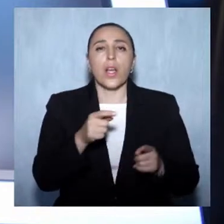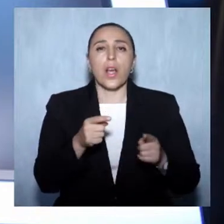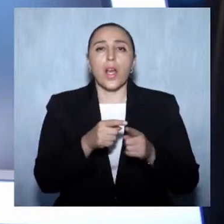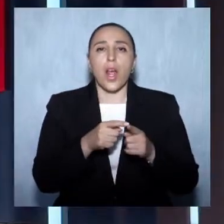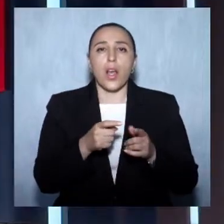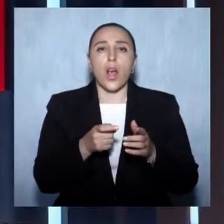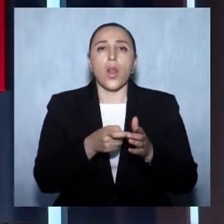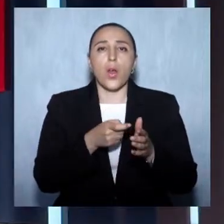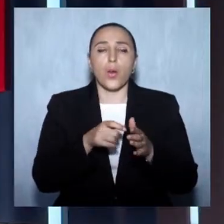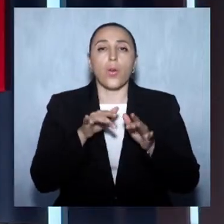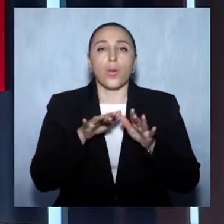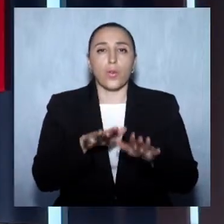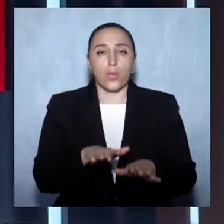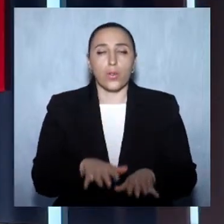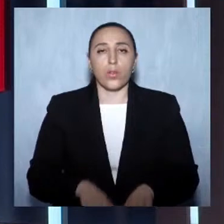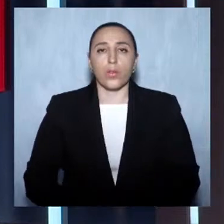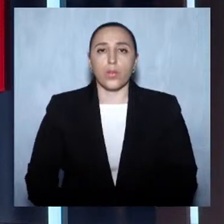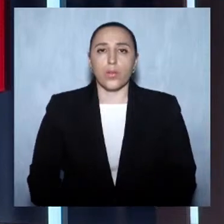հարուցվել։